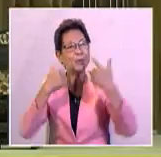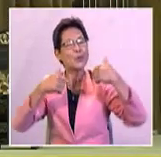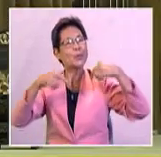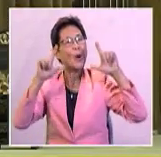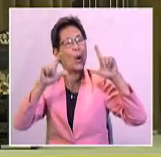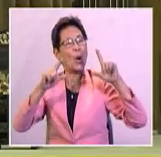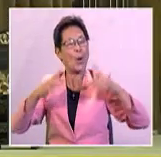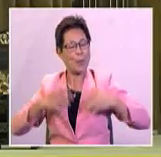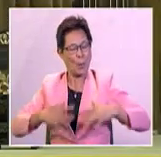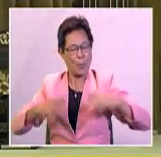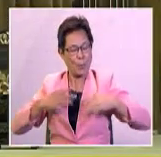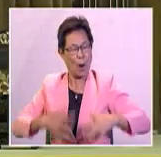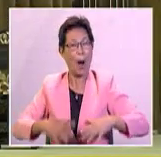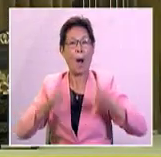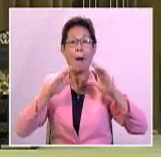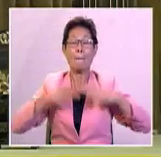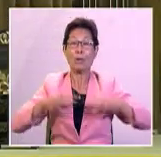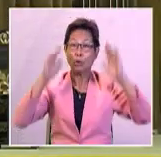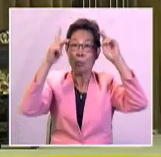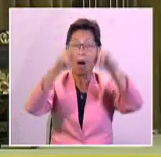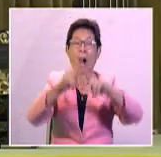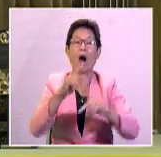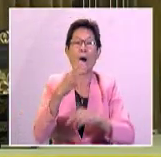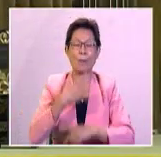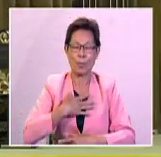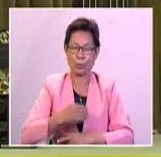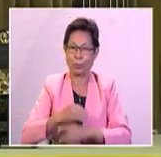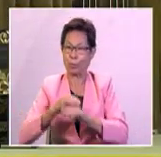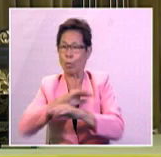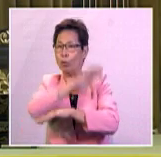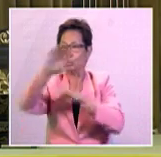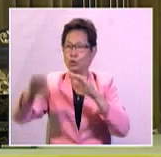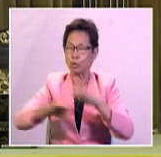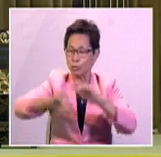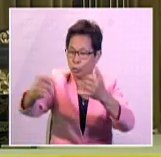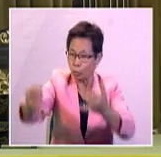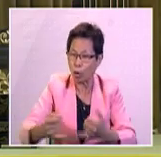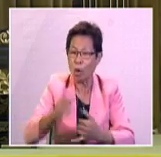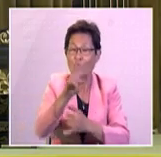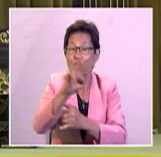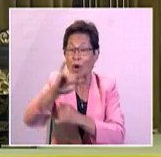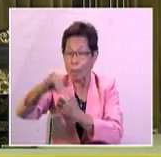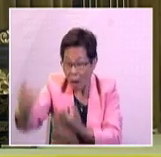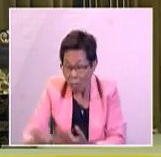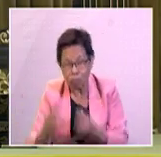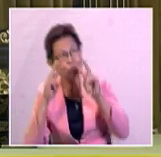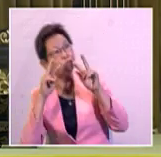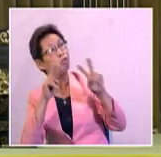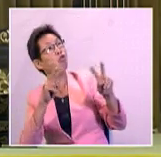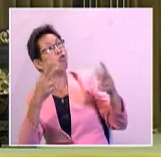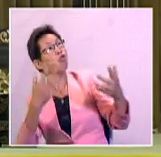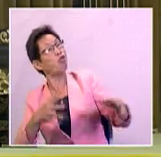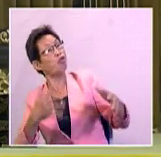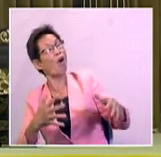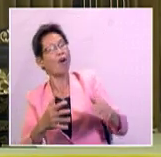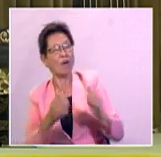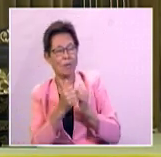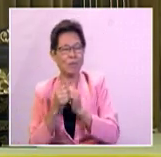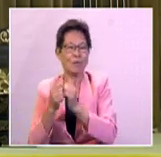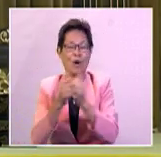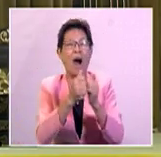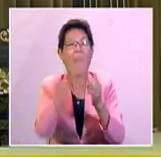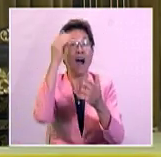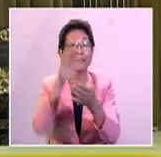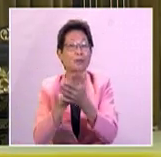persalinan tenun pahang berwarna putih gading menarik perhatian seluruh jemputan yang mengiringi langkah kedua-dua pasangan diraja